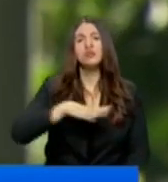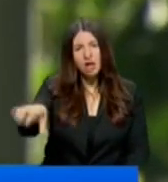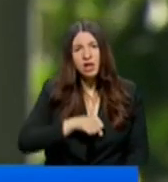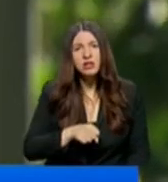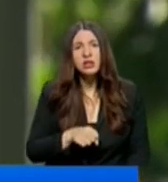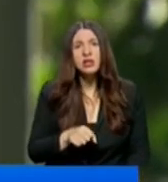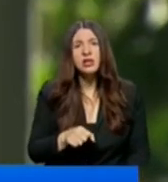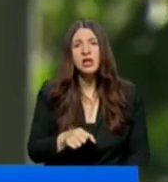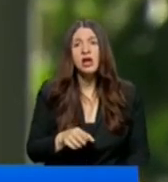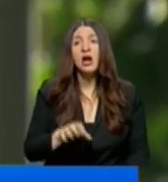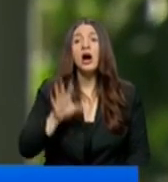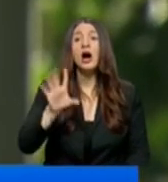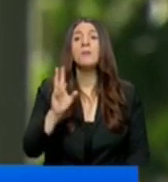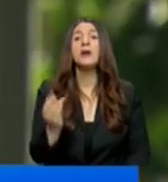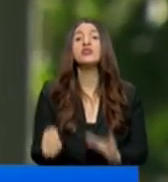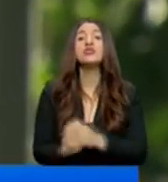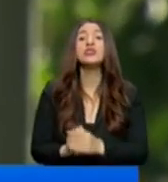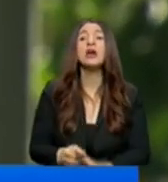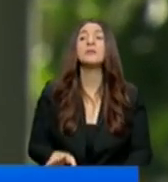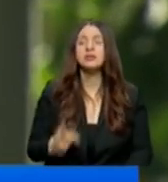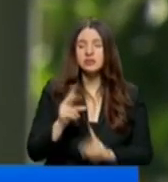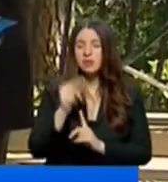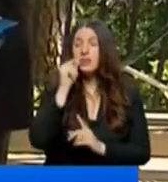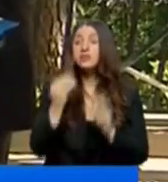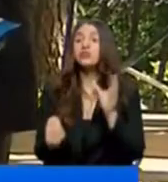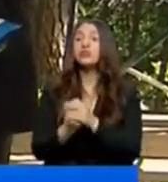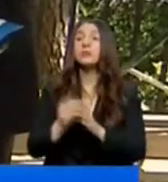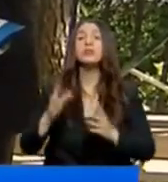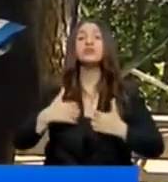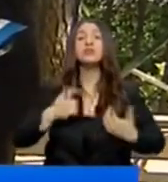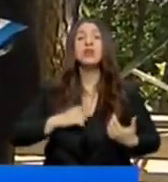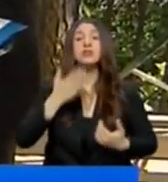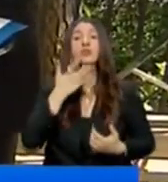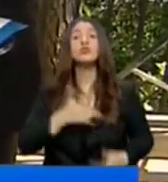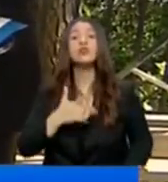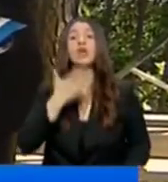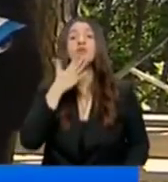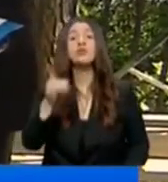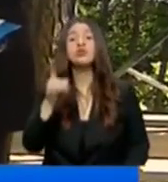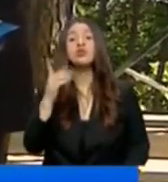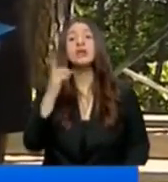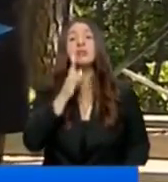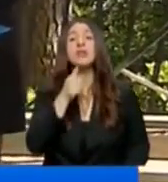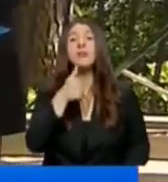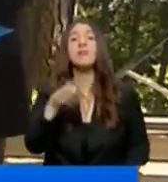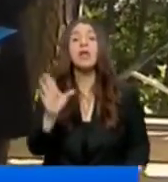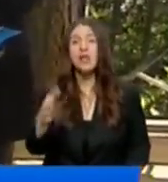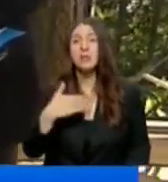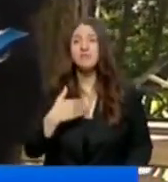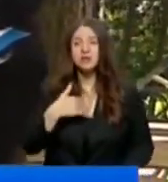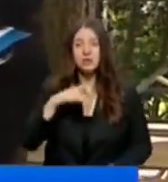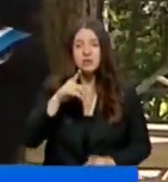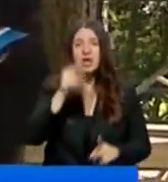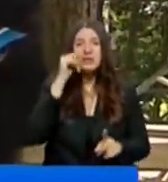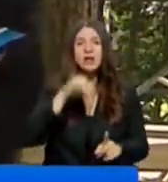al. Mesela ama hükümeti... çıkamaz İsmail Bey. Çıkamaz. Cesareti yok. Yüreği yok. Çünkü temiz adam değil. Ben kul hakkı